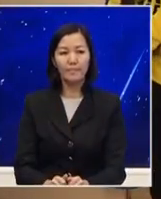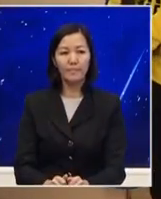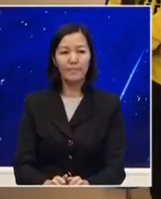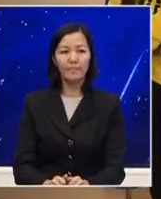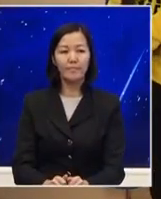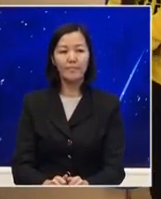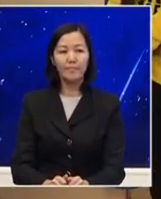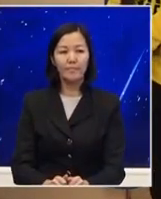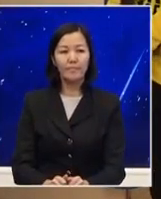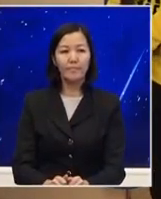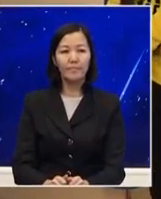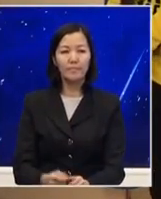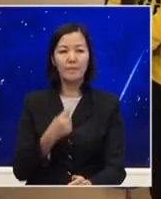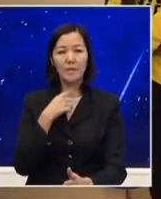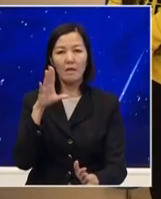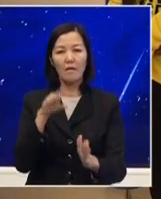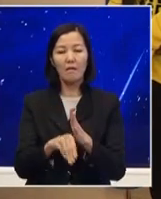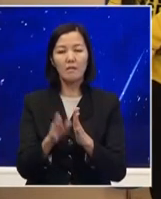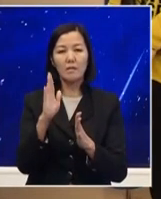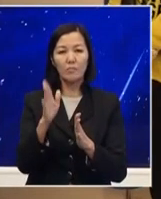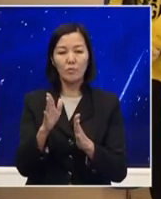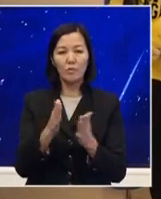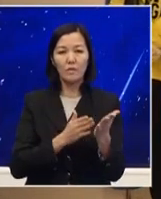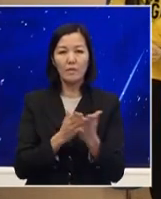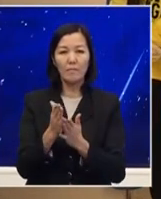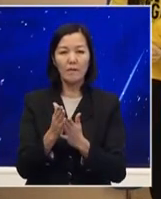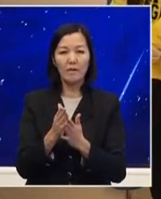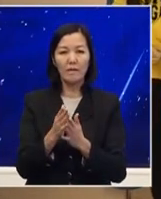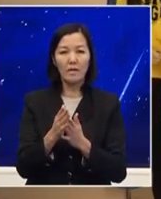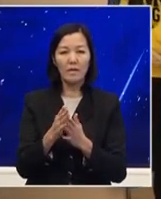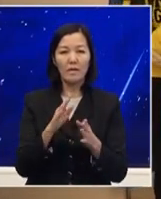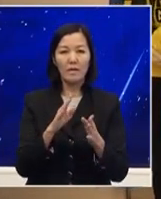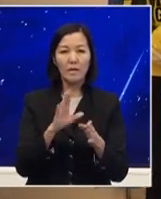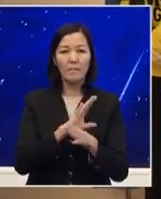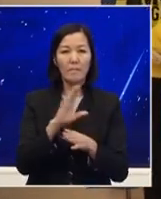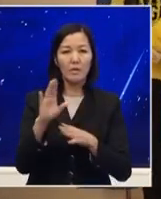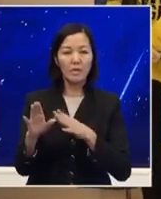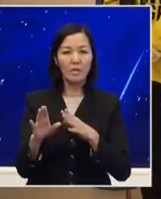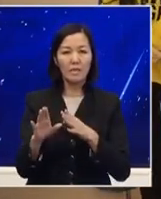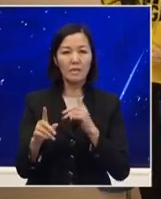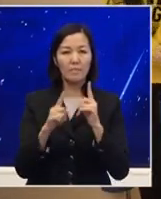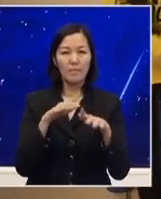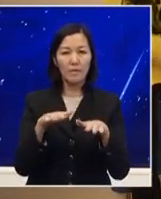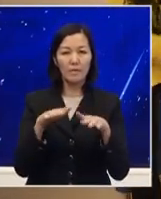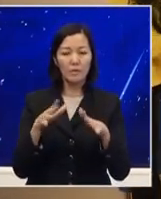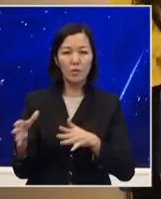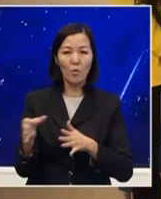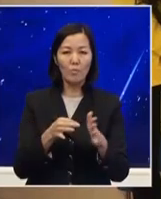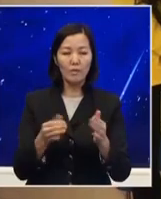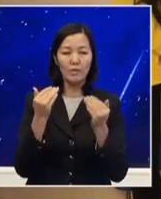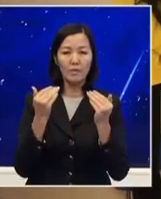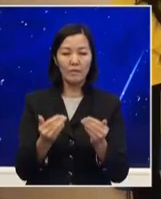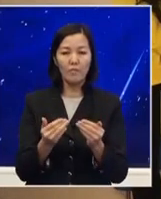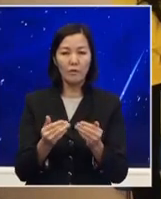Получивших именно голоса будет направлено в мажилис и маслихат, депутатами маслихата области. И сегодня